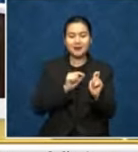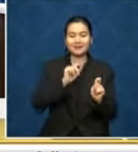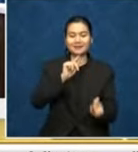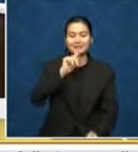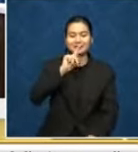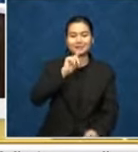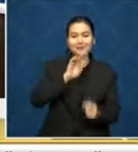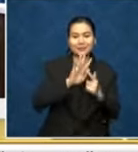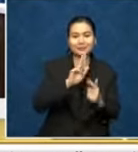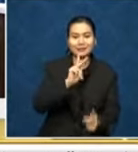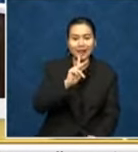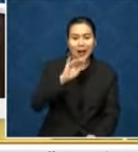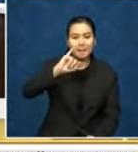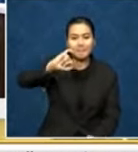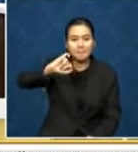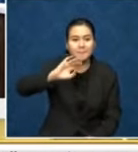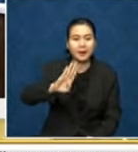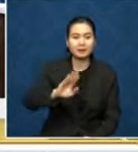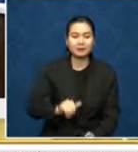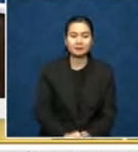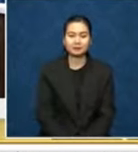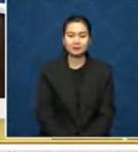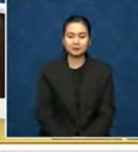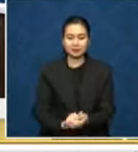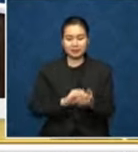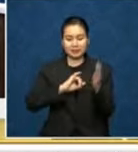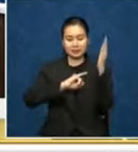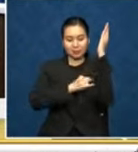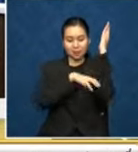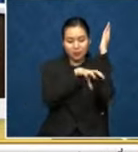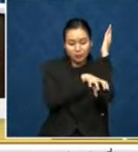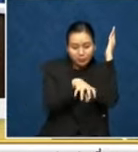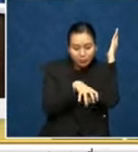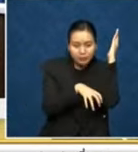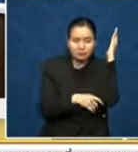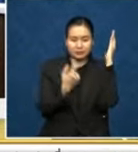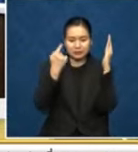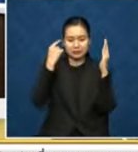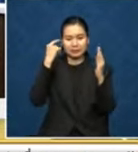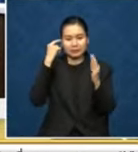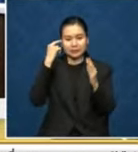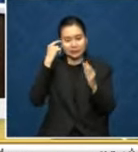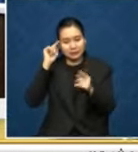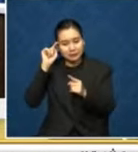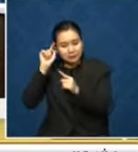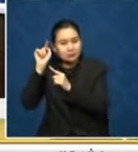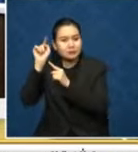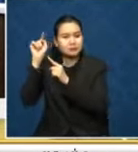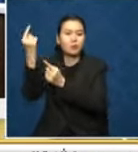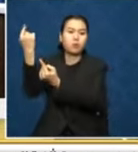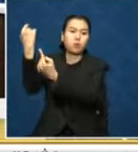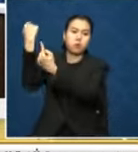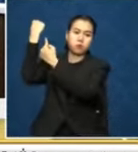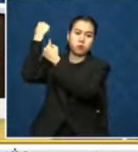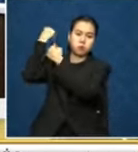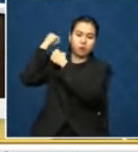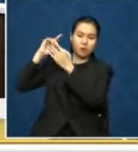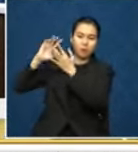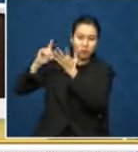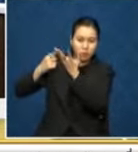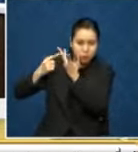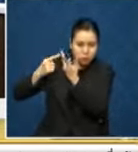นะครับหลายจุดครับมีวงคุยมีการรำลึกถึงเหตุการณ์นี้และมีการเริ่มนับถอย